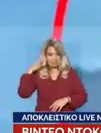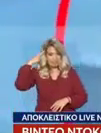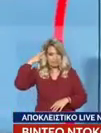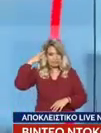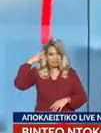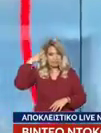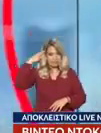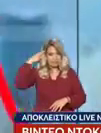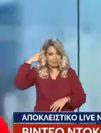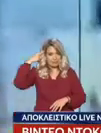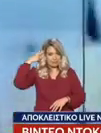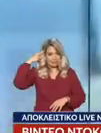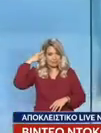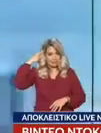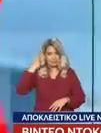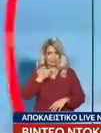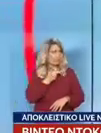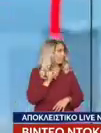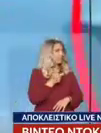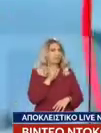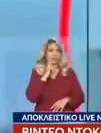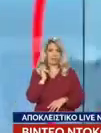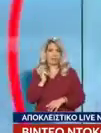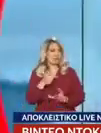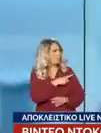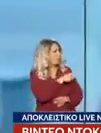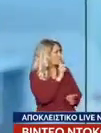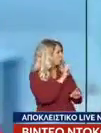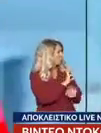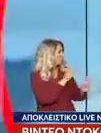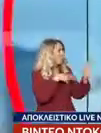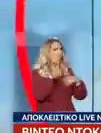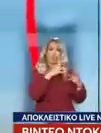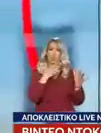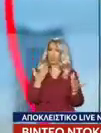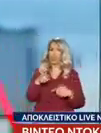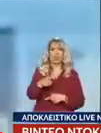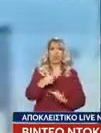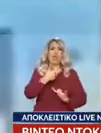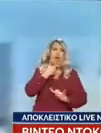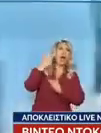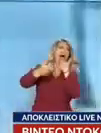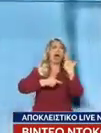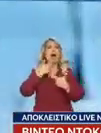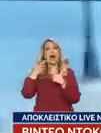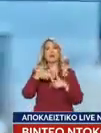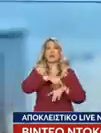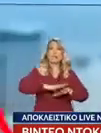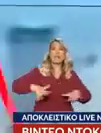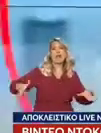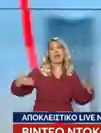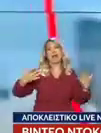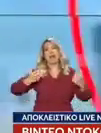εξήγησα, ότι δεν είχε καταλάβει κανένας τι είχε συμβεί. Άκουγαν φωνές, αλλά επειδή υπήρχαν και άλλα παιδάκια μέσα εκεί, καταλαβαίνεις, τώρα έχει ζέστη,